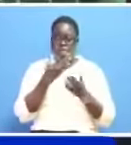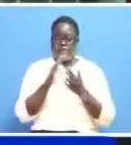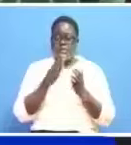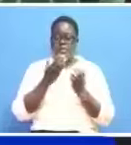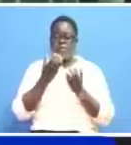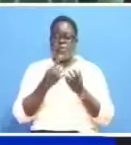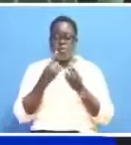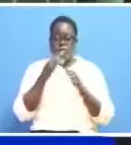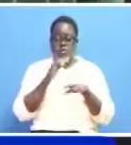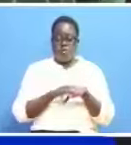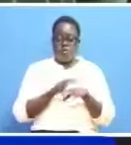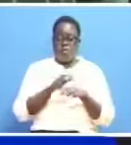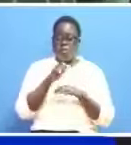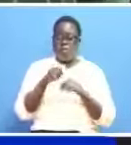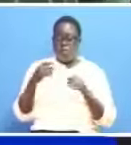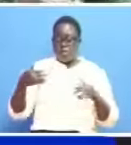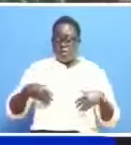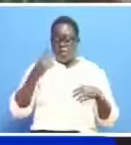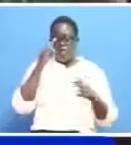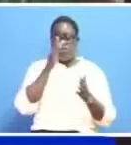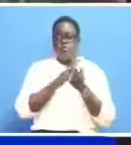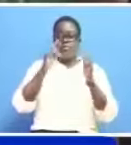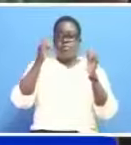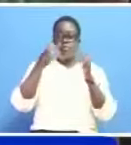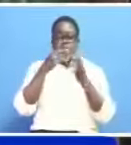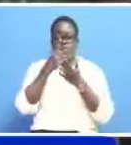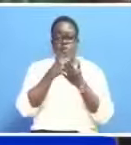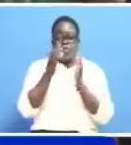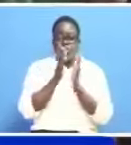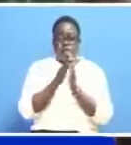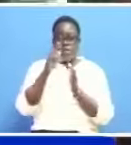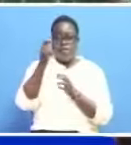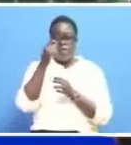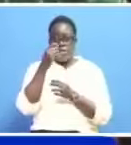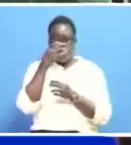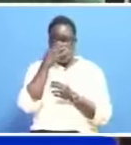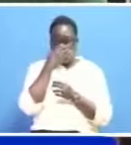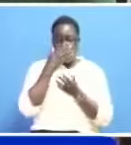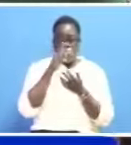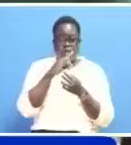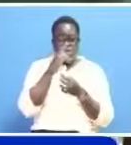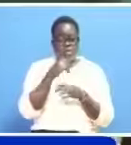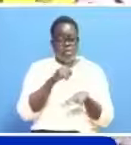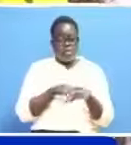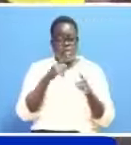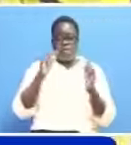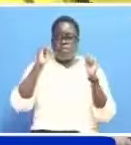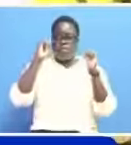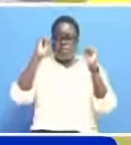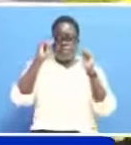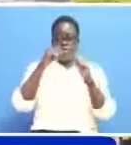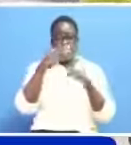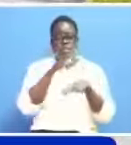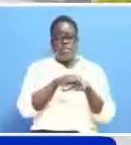ni makathi ya mwika kwa kuungamia maandamano a ni kana kutoa isionene na President William Ruto maweta kana kavinda ni kala kuina maandamano ni